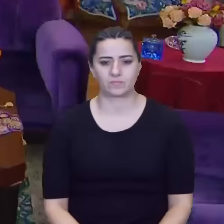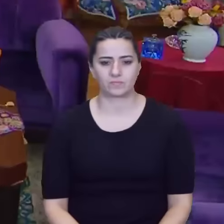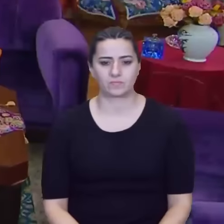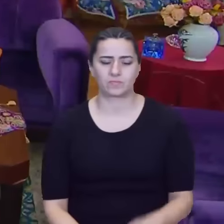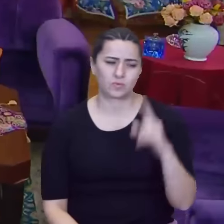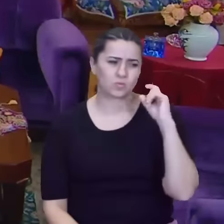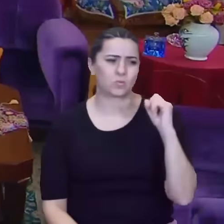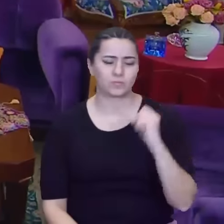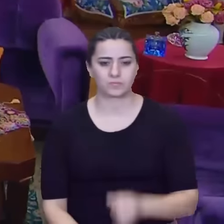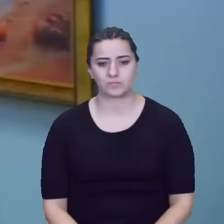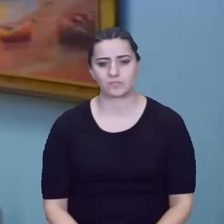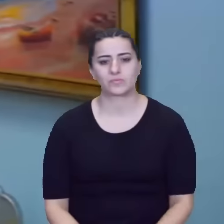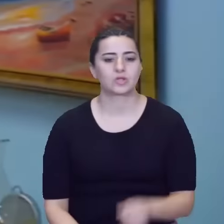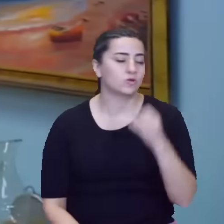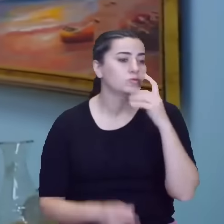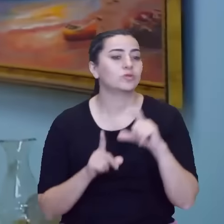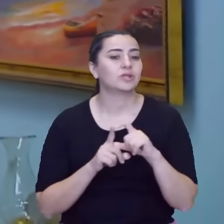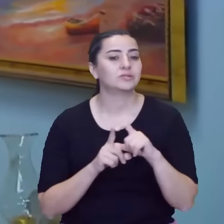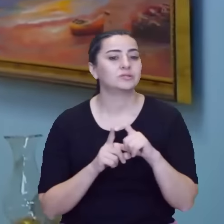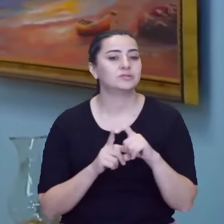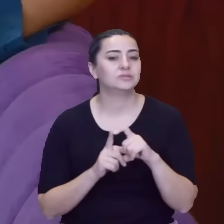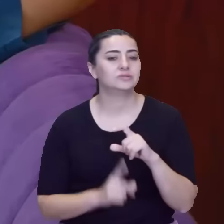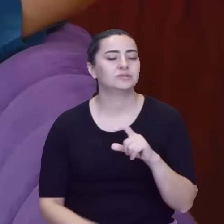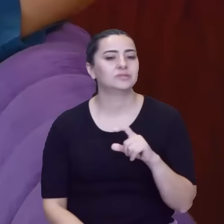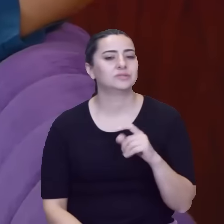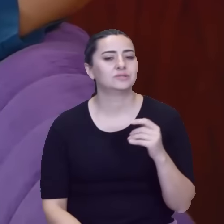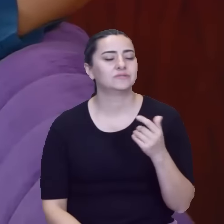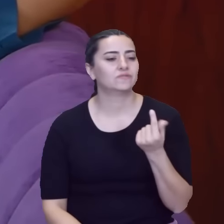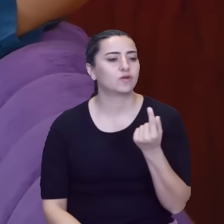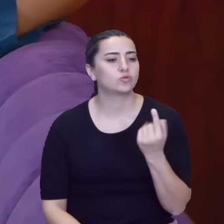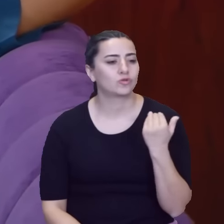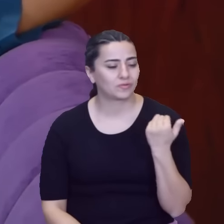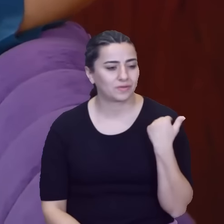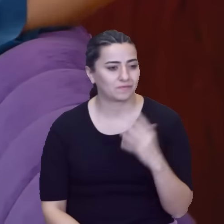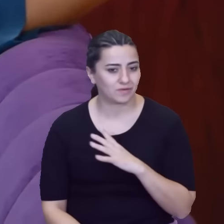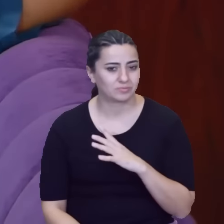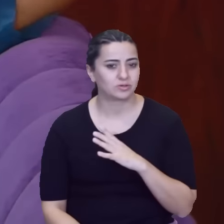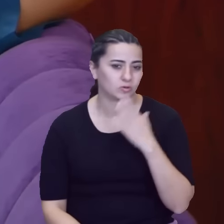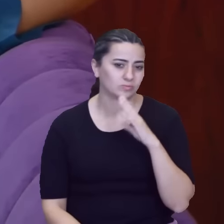başını tuttu. Güldencim, iri fasulyemiz var mı acaba? Yoksa Şimbil bakkaldan al